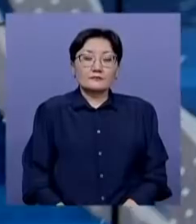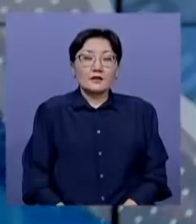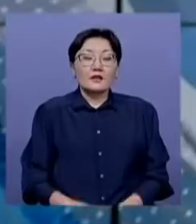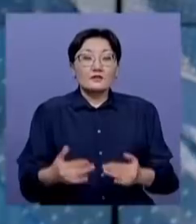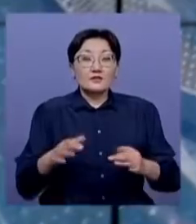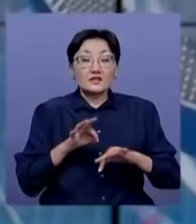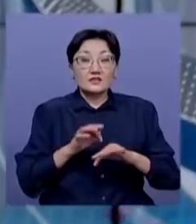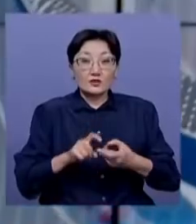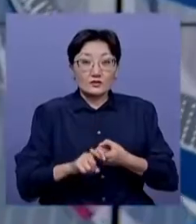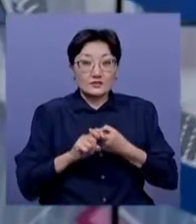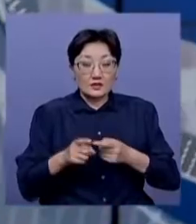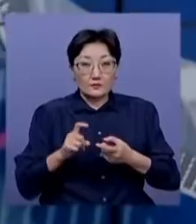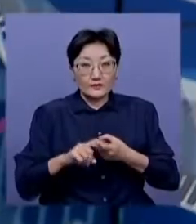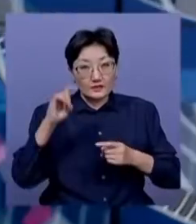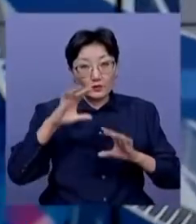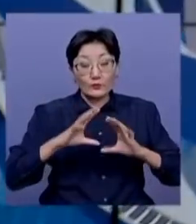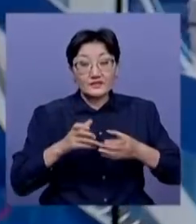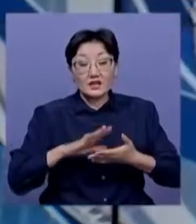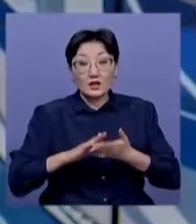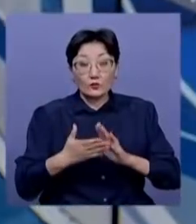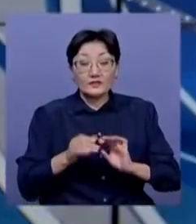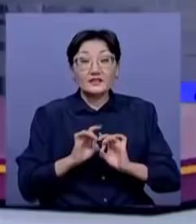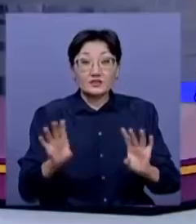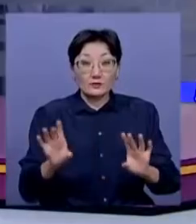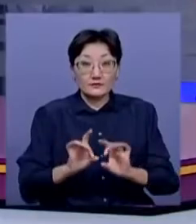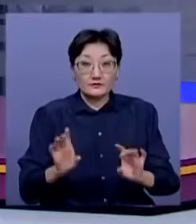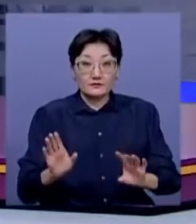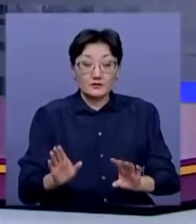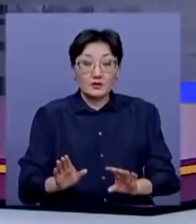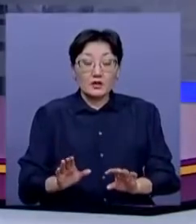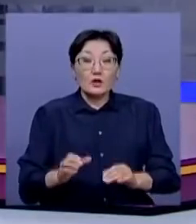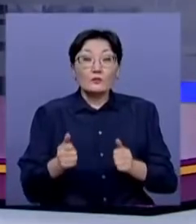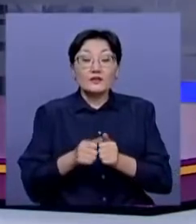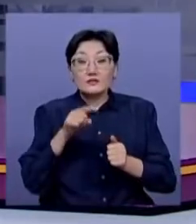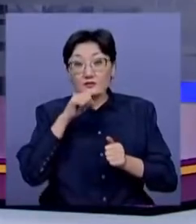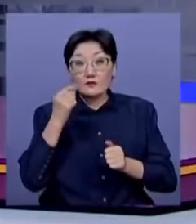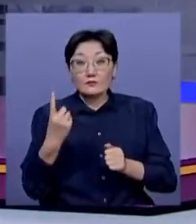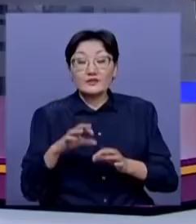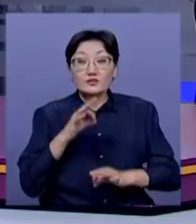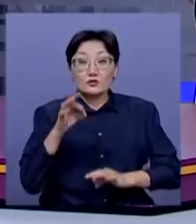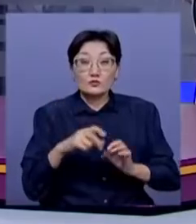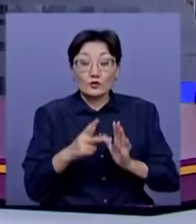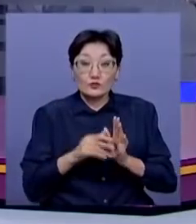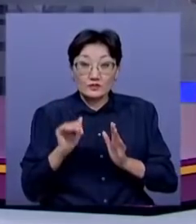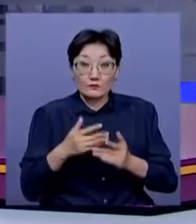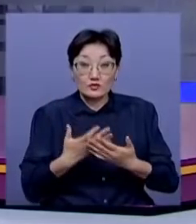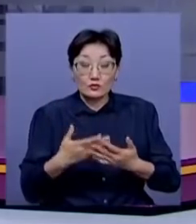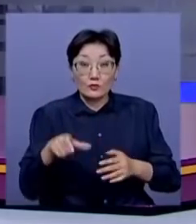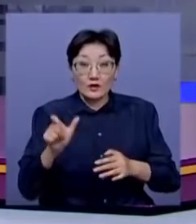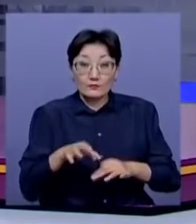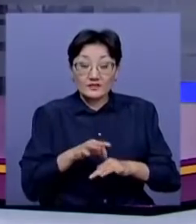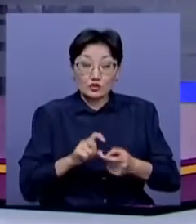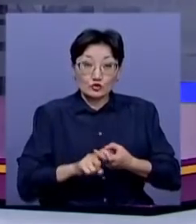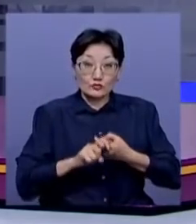Енді коронавирус індетіне қатысты әлемдегі ахуалға тоқтала кетсек. Көрші Ресейде бір тәулікте 18000-ға жуық адам